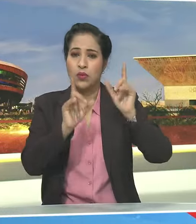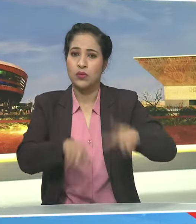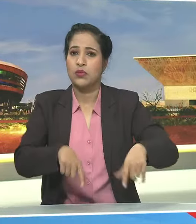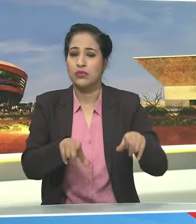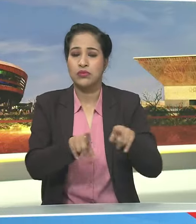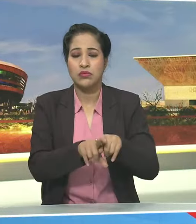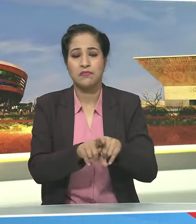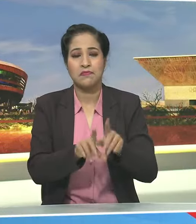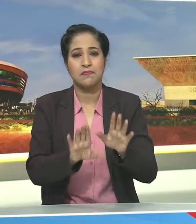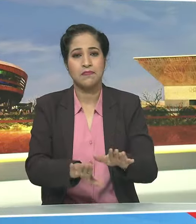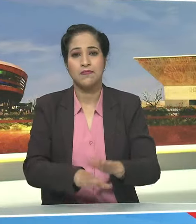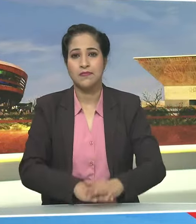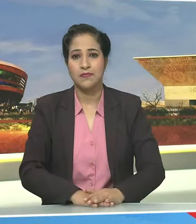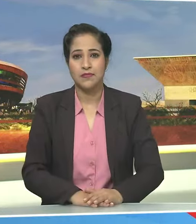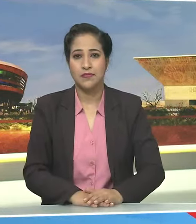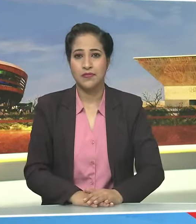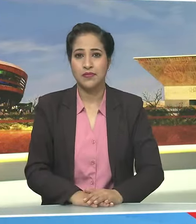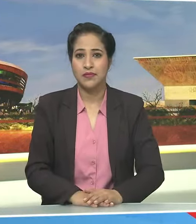पहुंचा